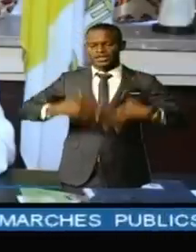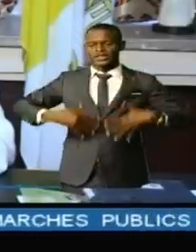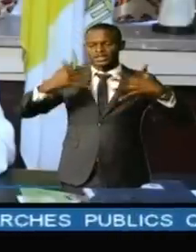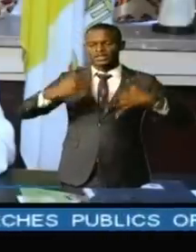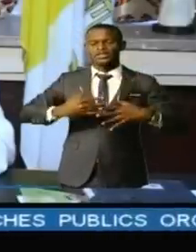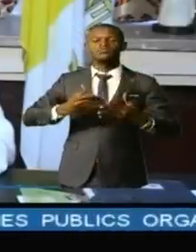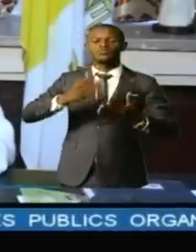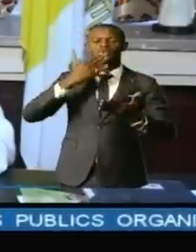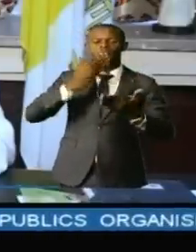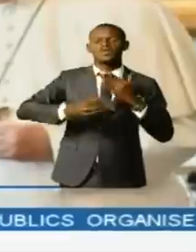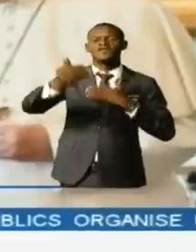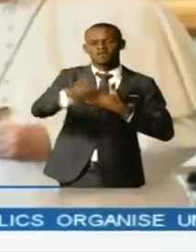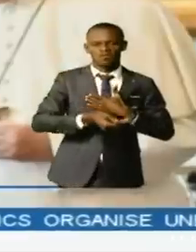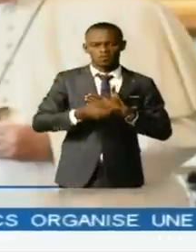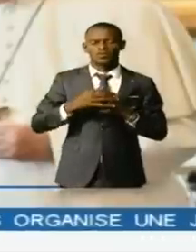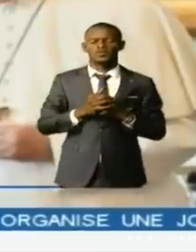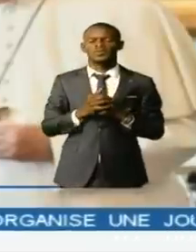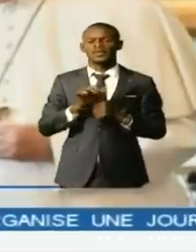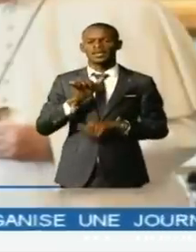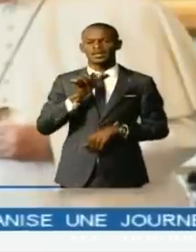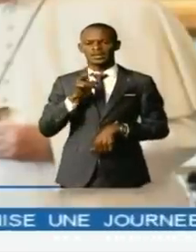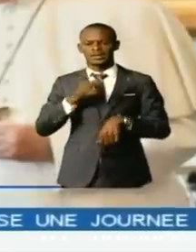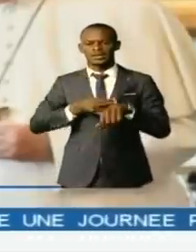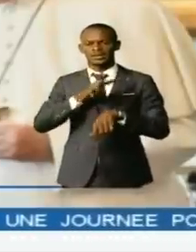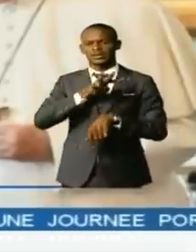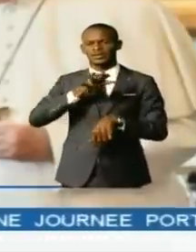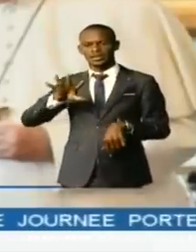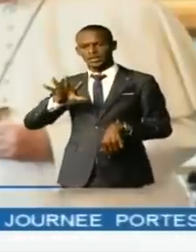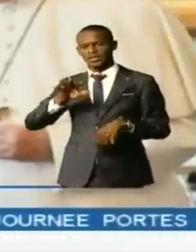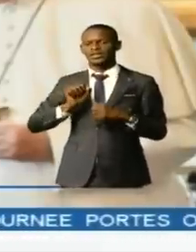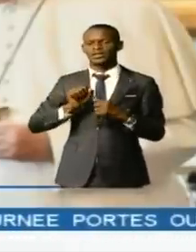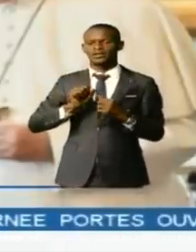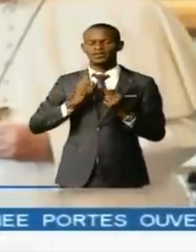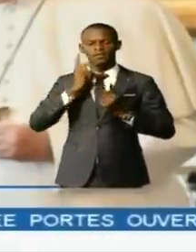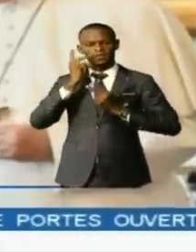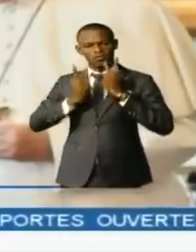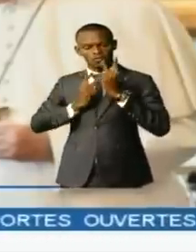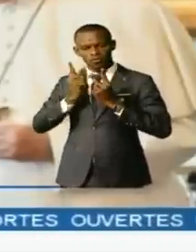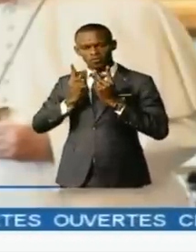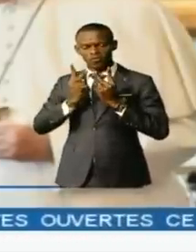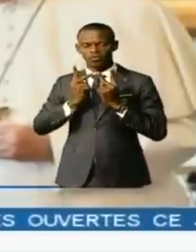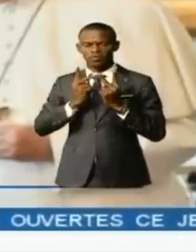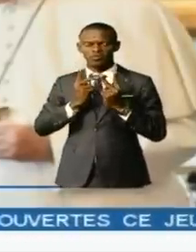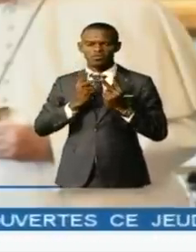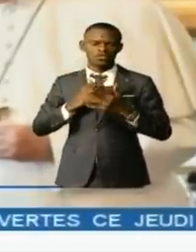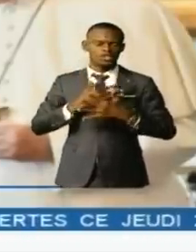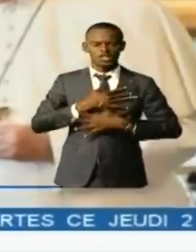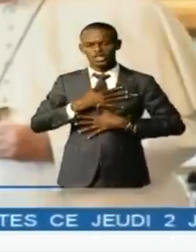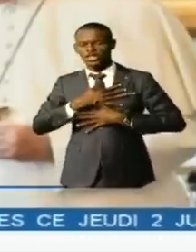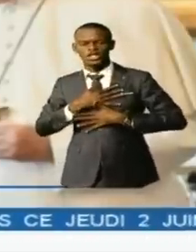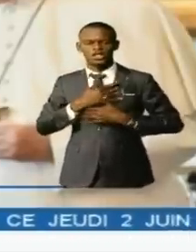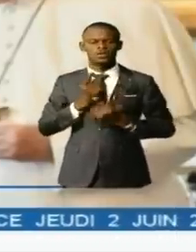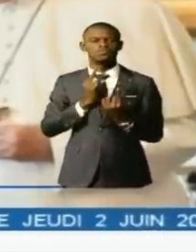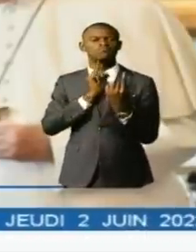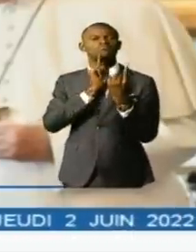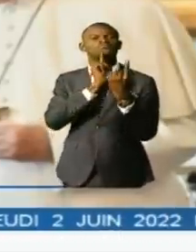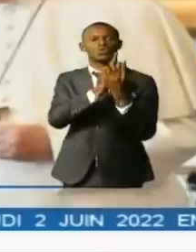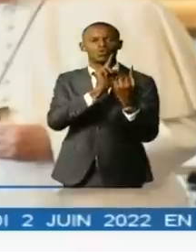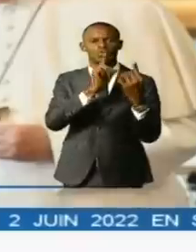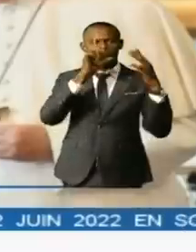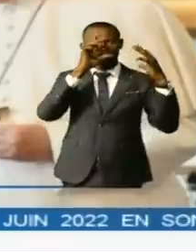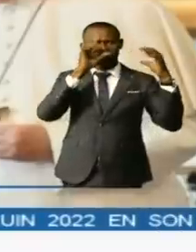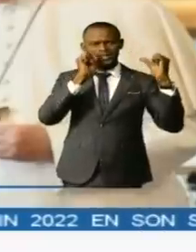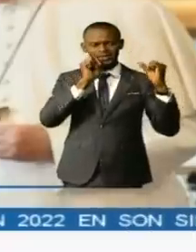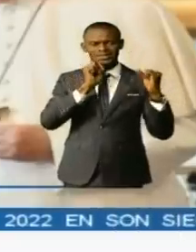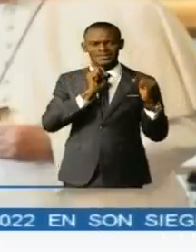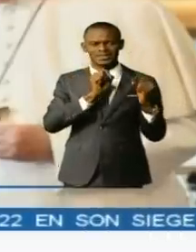17h45, visite de courtoisie au président de la République dans la salle présidentielle du